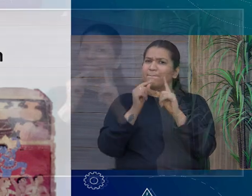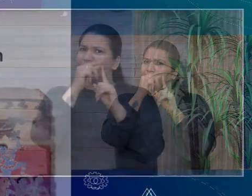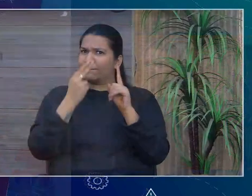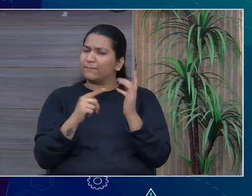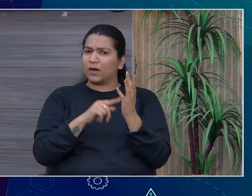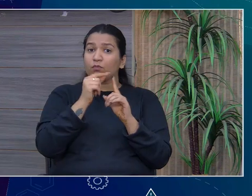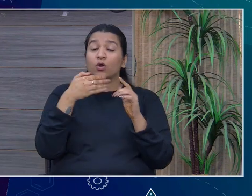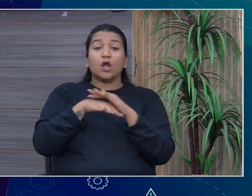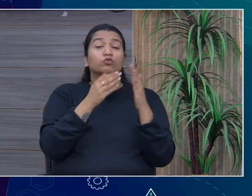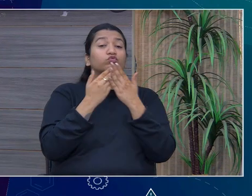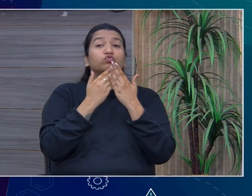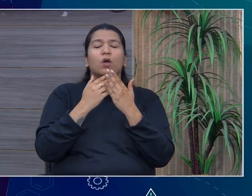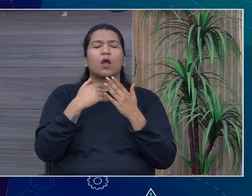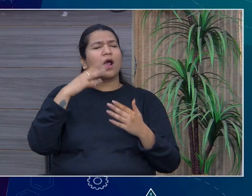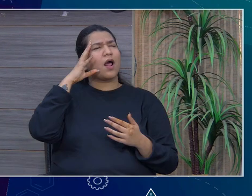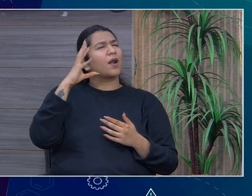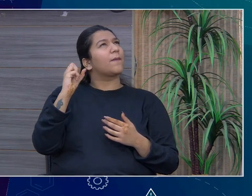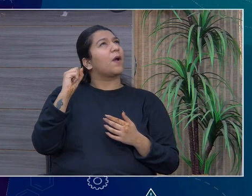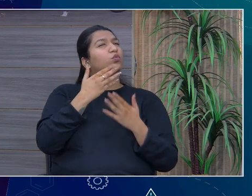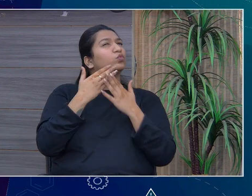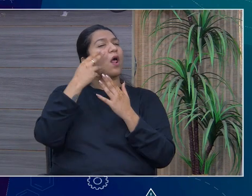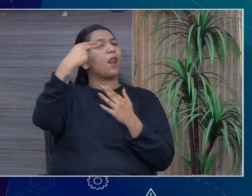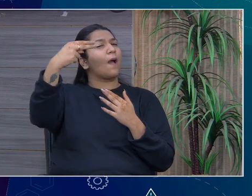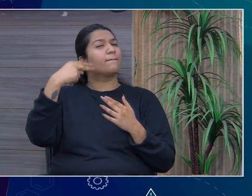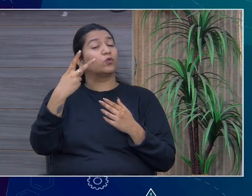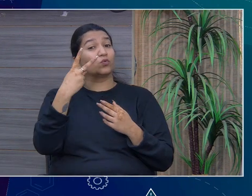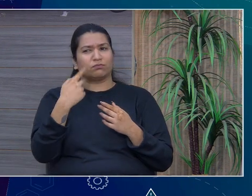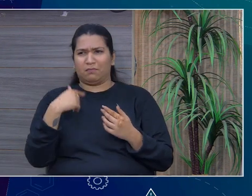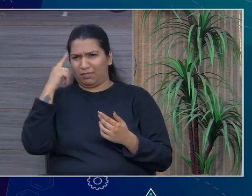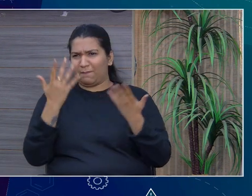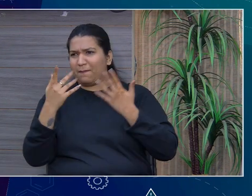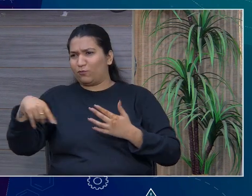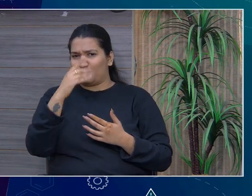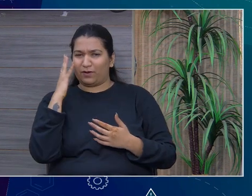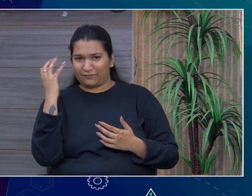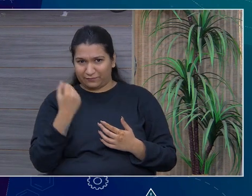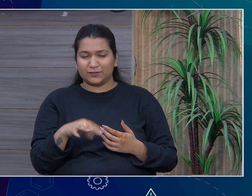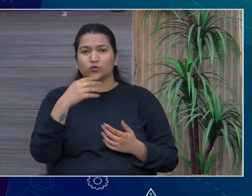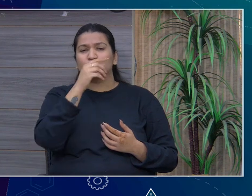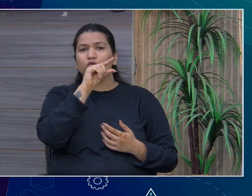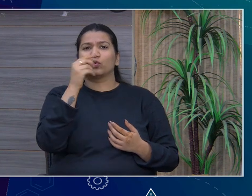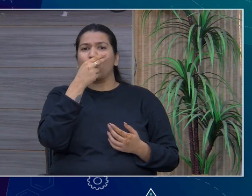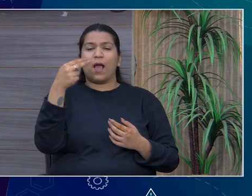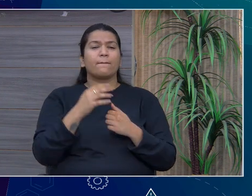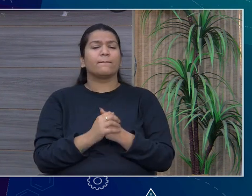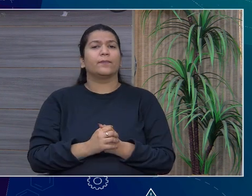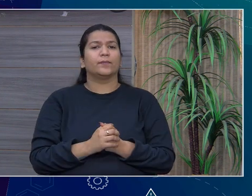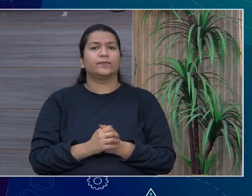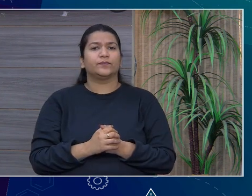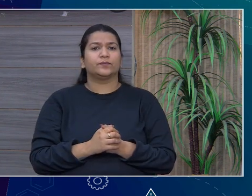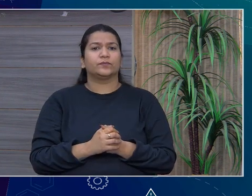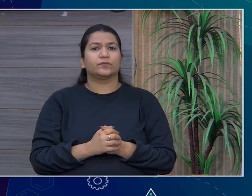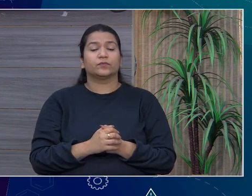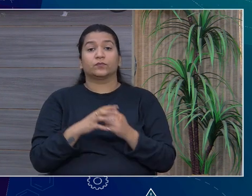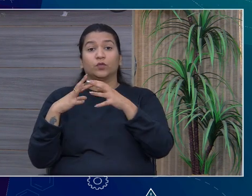दो जो स्कूल के नाम है ना मेरे जहन में आते हैं, आई थिंक हमारे स्पेशल नीड्स के बच्चों ने भी इसको सुने होंगे अध्ययन अध्यापन के दौरान। एक तो आता